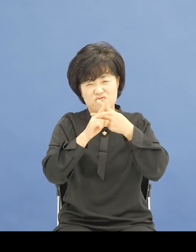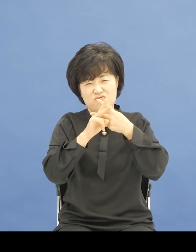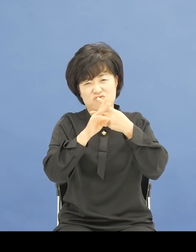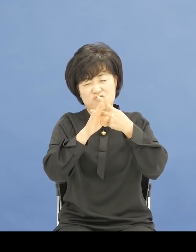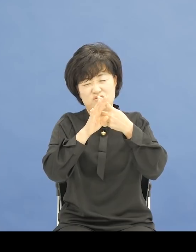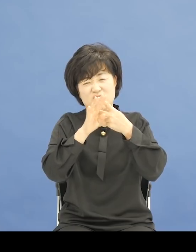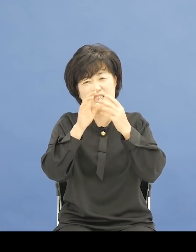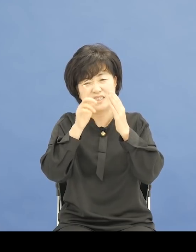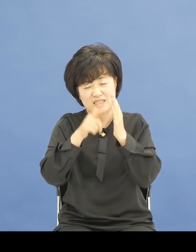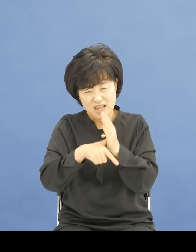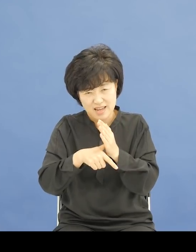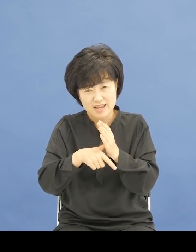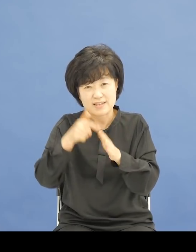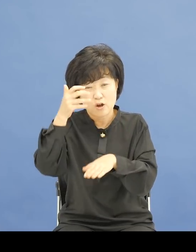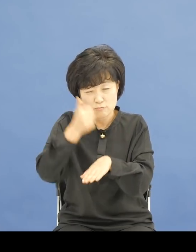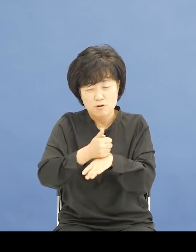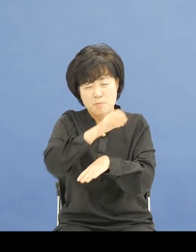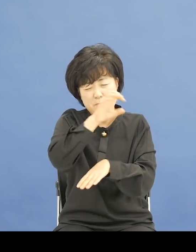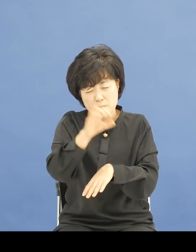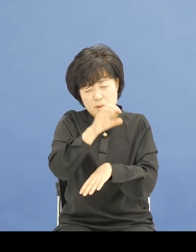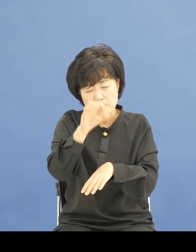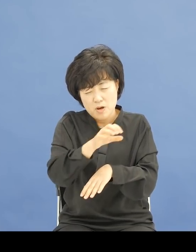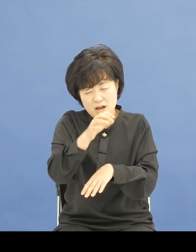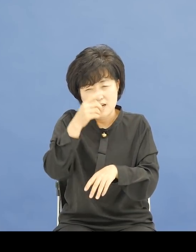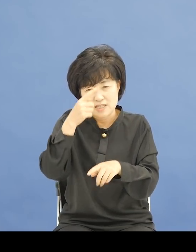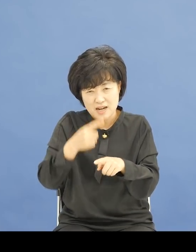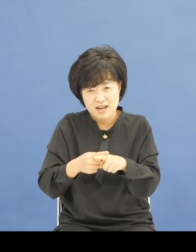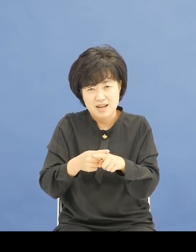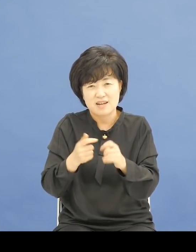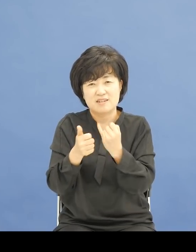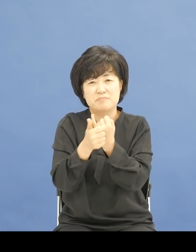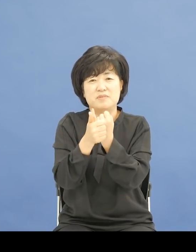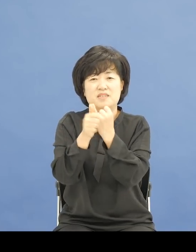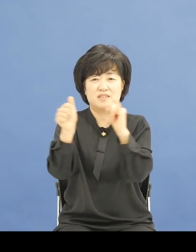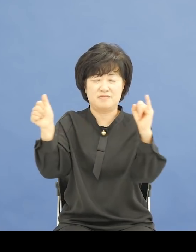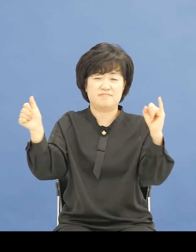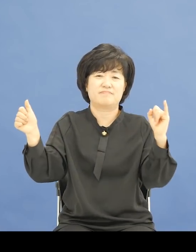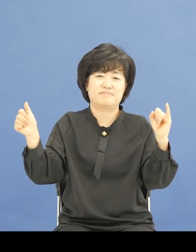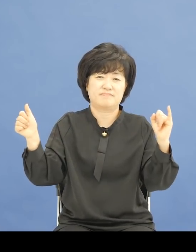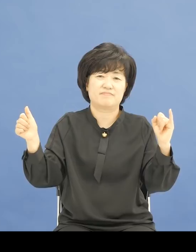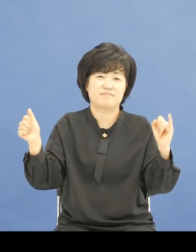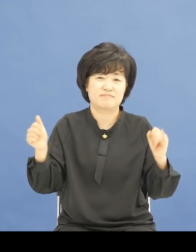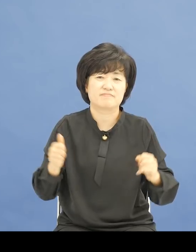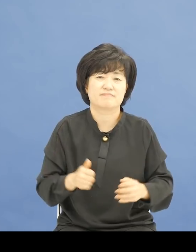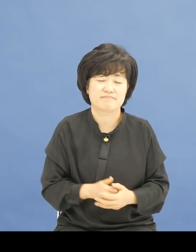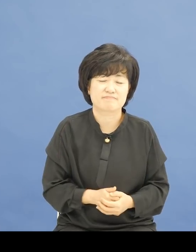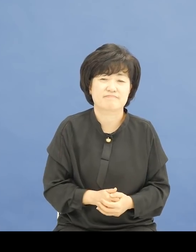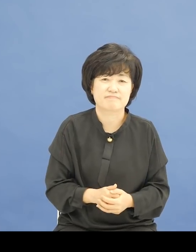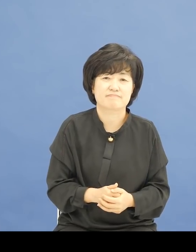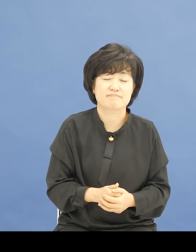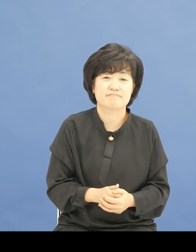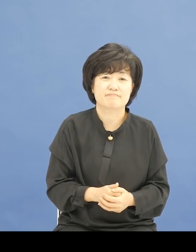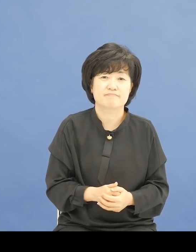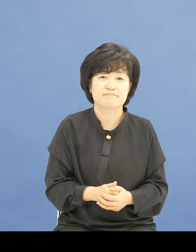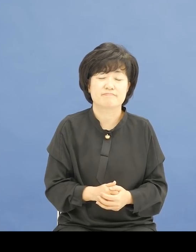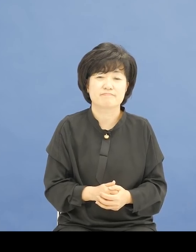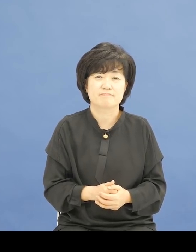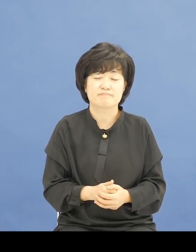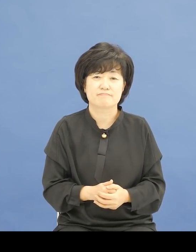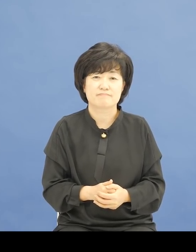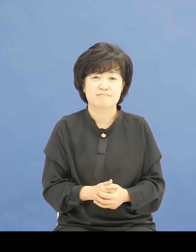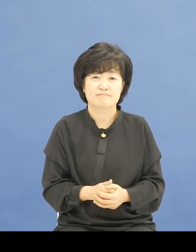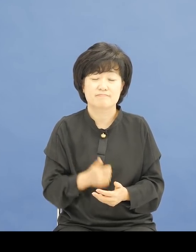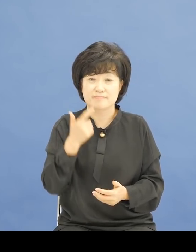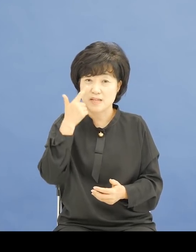그런 상황이 반복되다가 결국 부모님이 이혼하시고 네. 예, 그렇게 되었습니다. 그럼 그